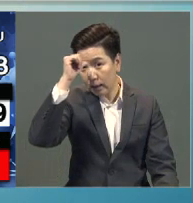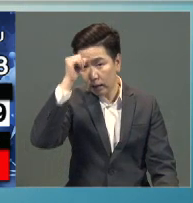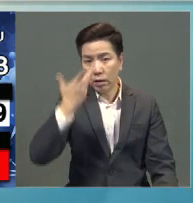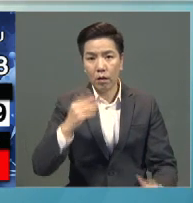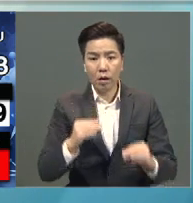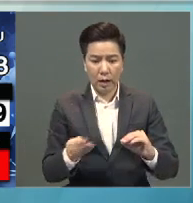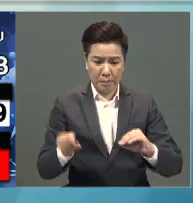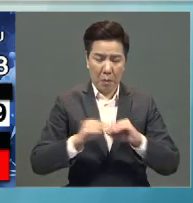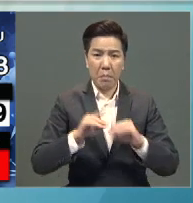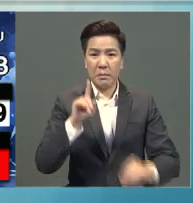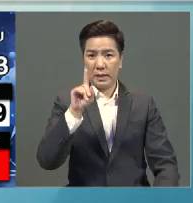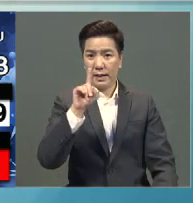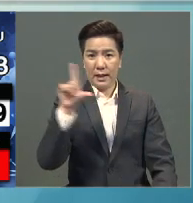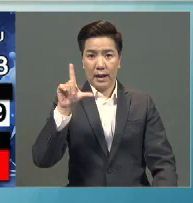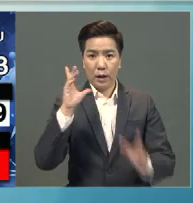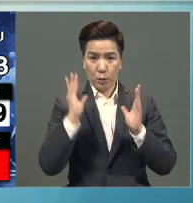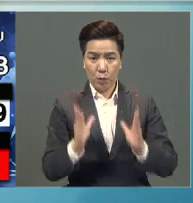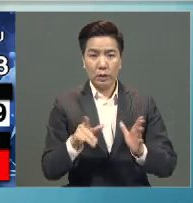ล้านกว่านะครับก็สถานการณ์ไม่ได้ยิ่งหย่อนกว่ากันเลยอินเดียพุ่งไปแตะ1